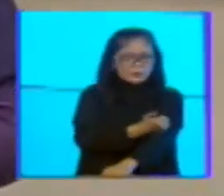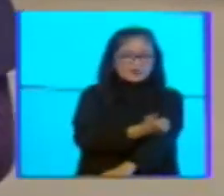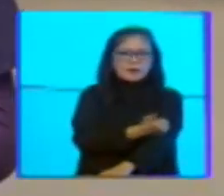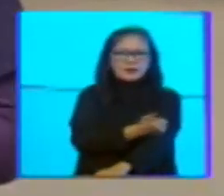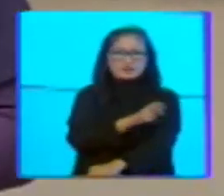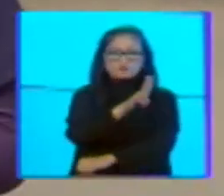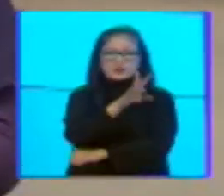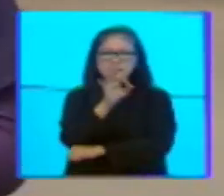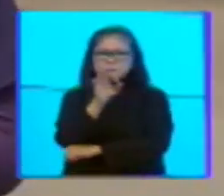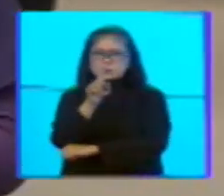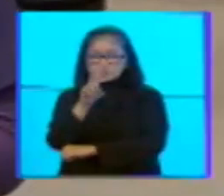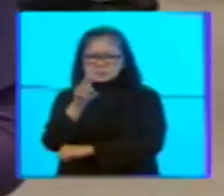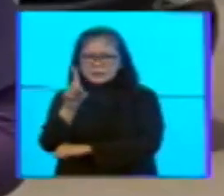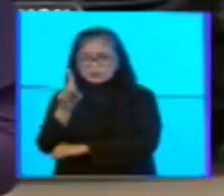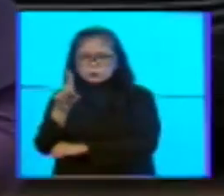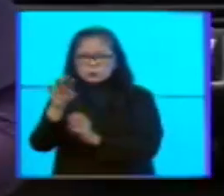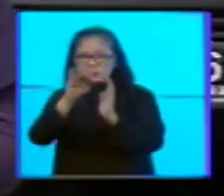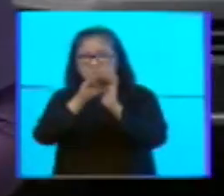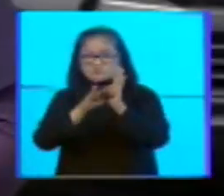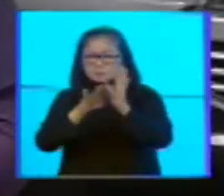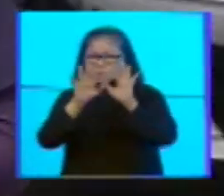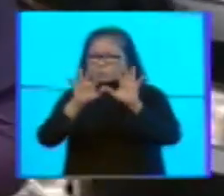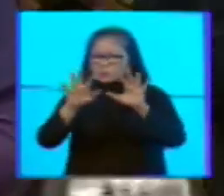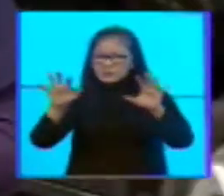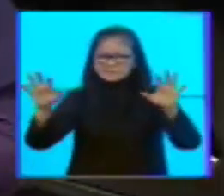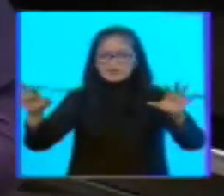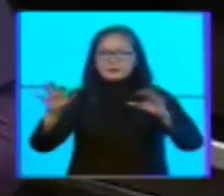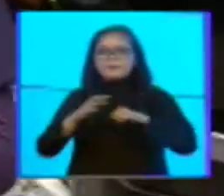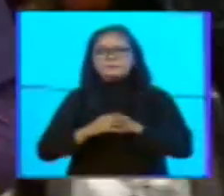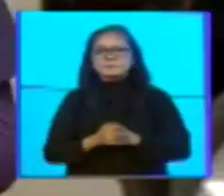ini. Dari Jakarta, Revika Sibarani, Muhammad Faisal, dan Tri Julianti, iNews melaporkan.